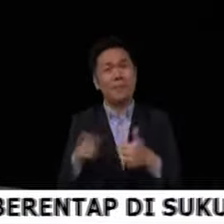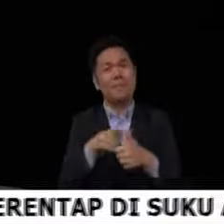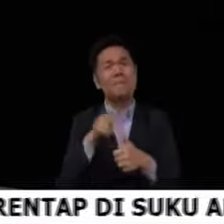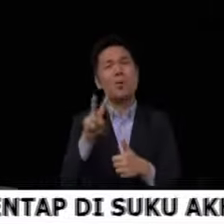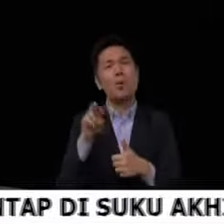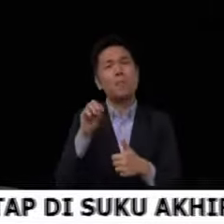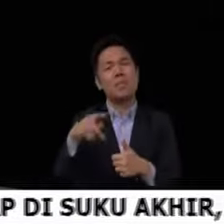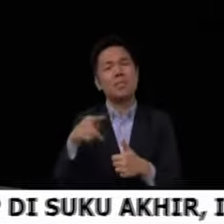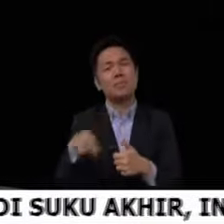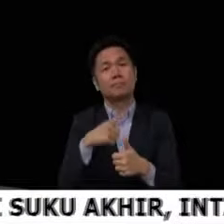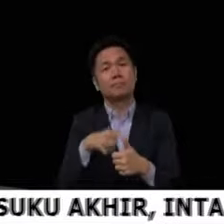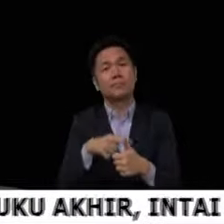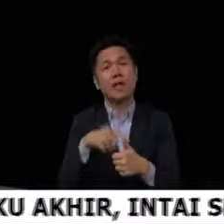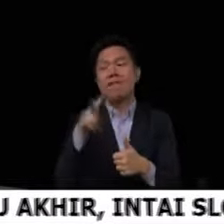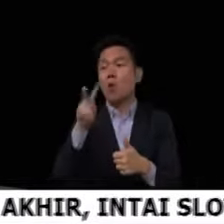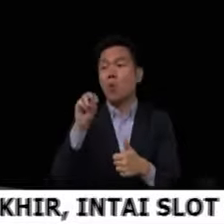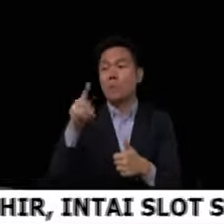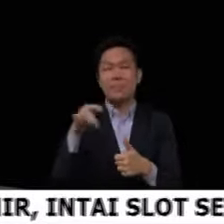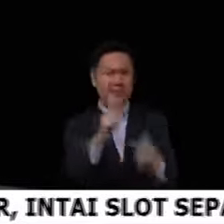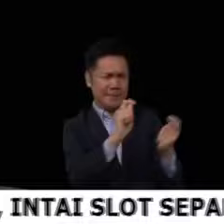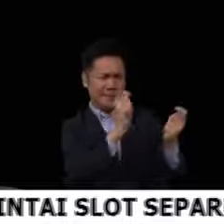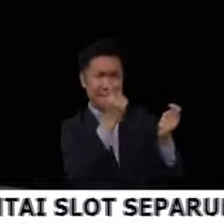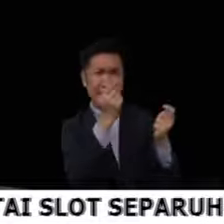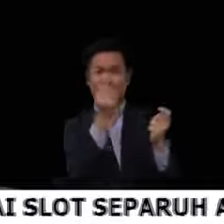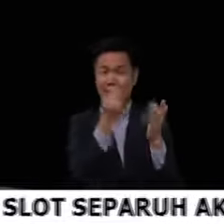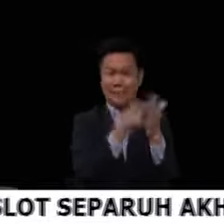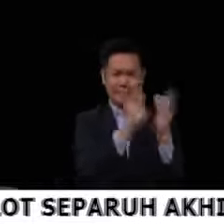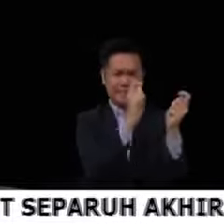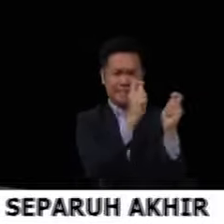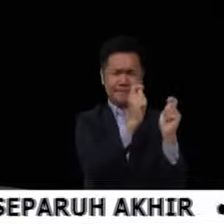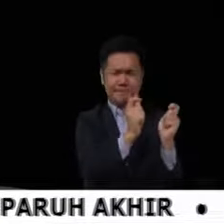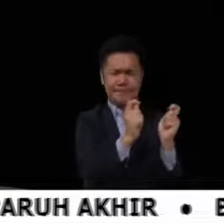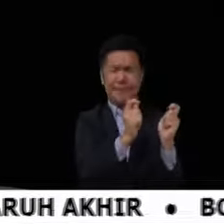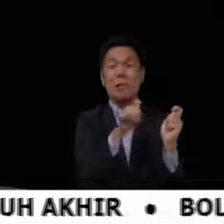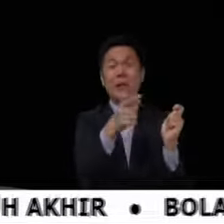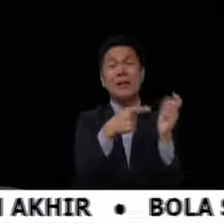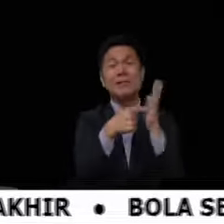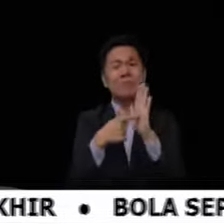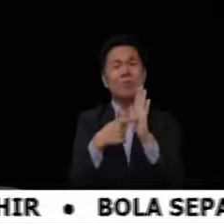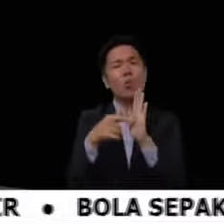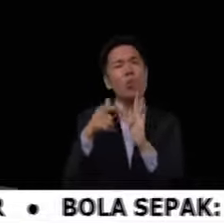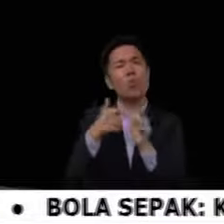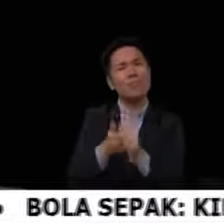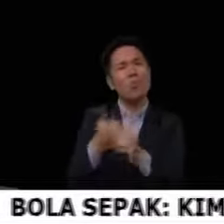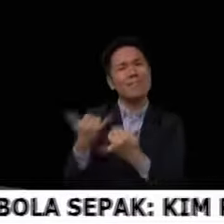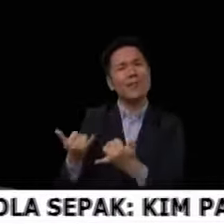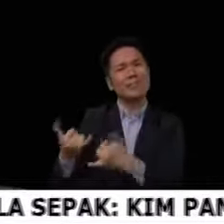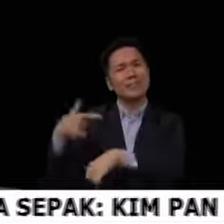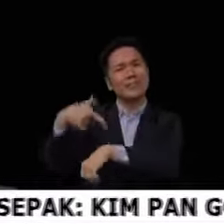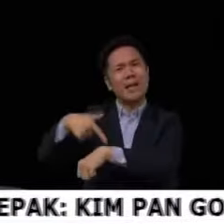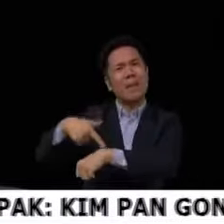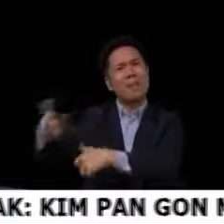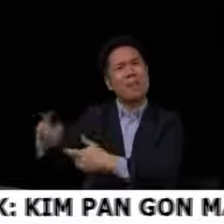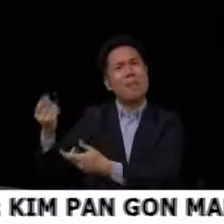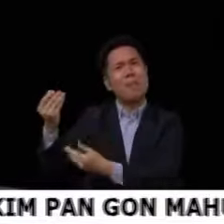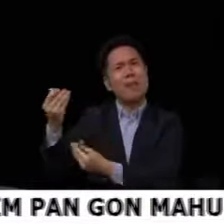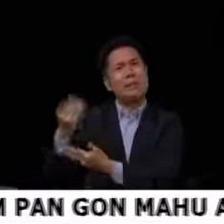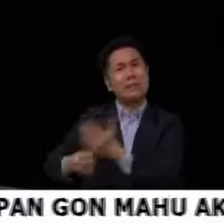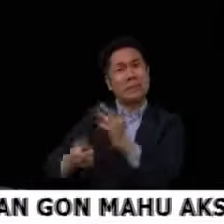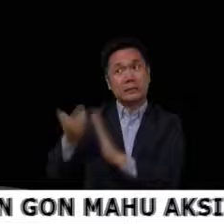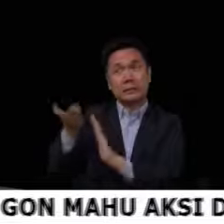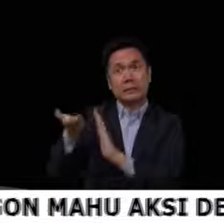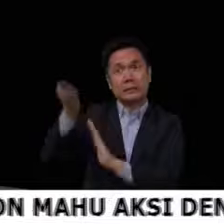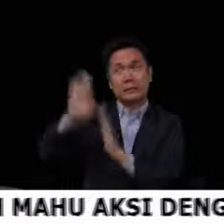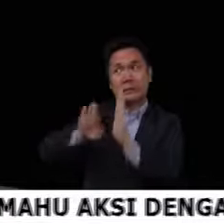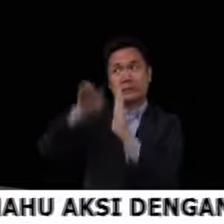biopi version of reasons Adapun perubahan kadar harga mengikut kadar Semasa aku gantung dengan setiap meterial